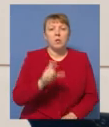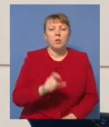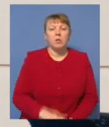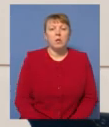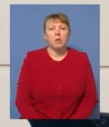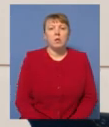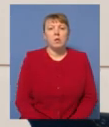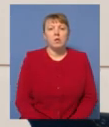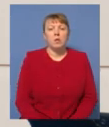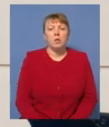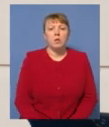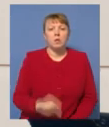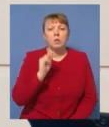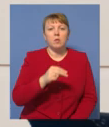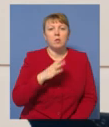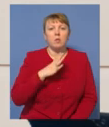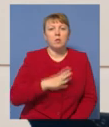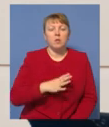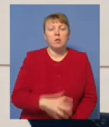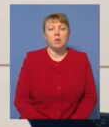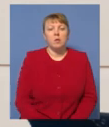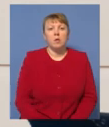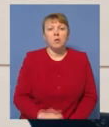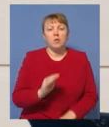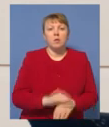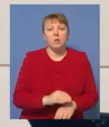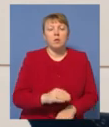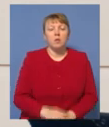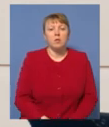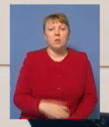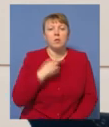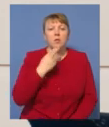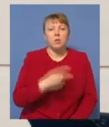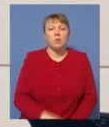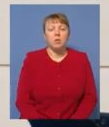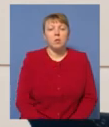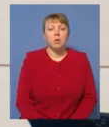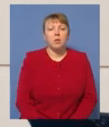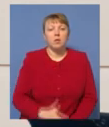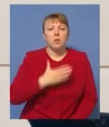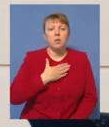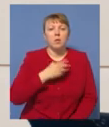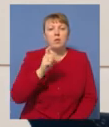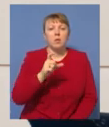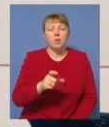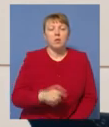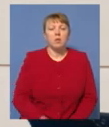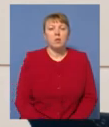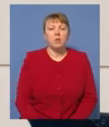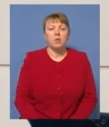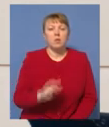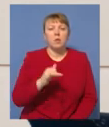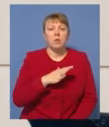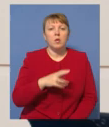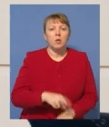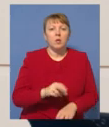только подозреваемого, но и потерпевшего, исключить факты необоснованного вовлечения наших граждан в орбиту